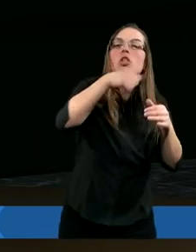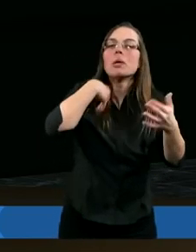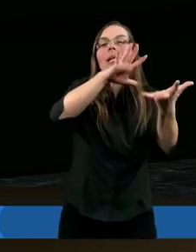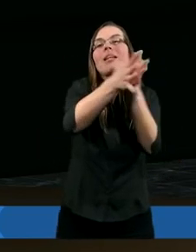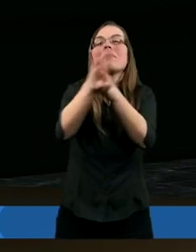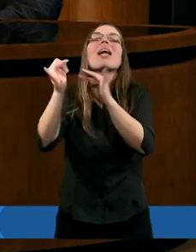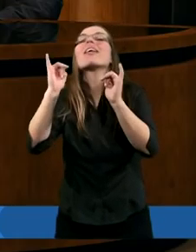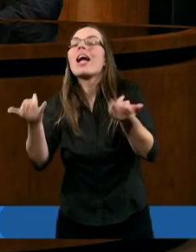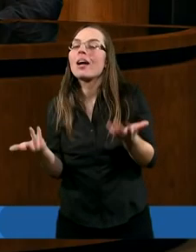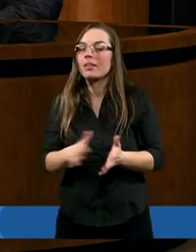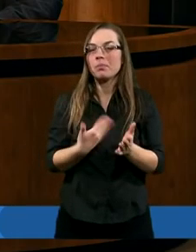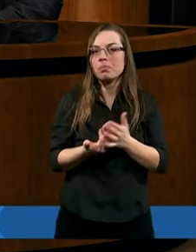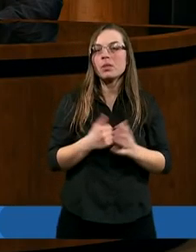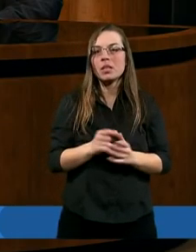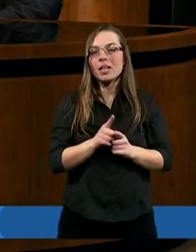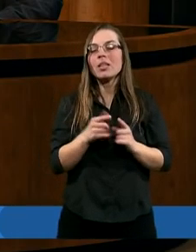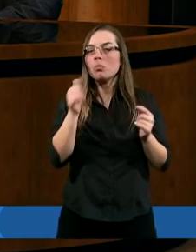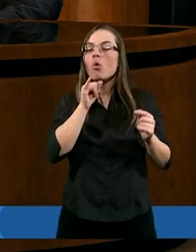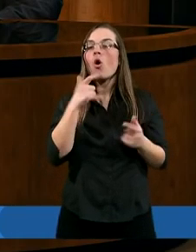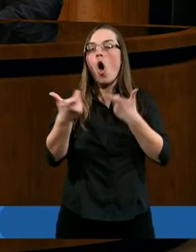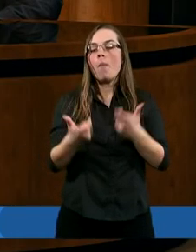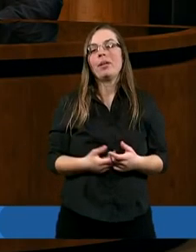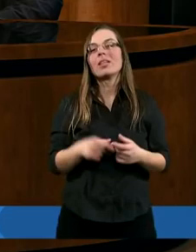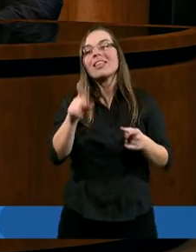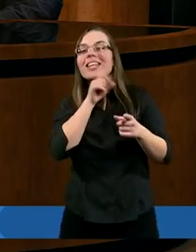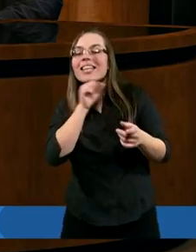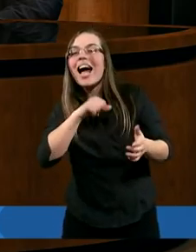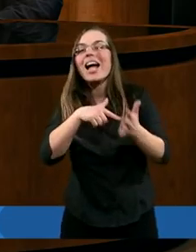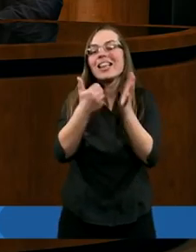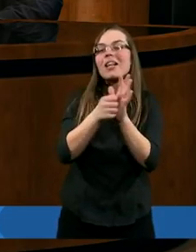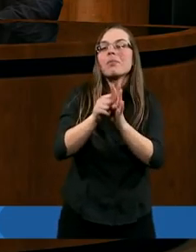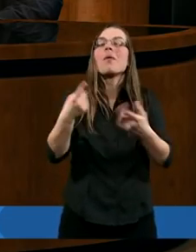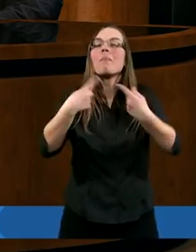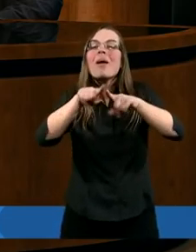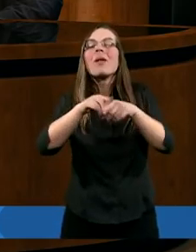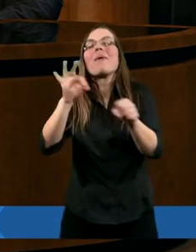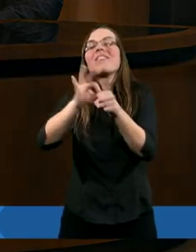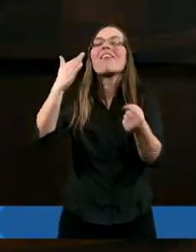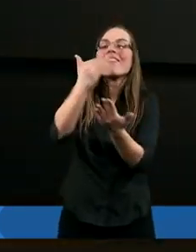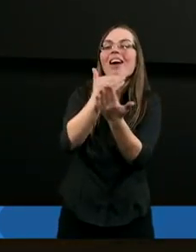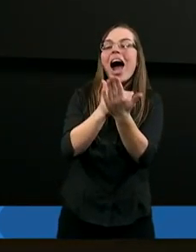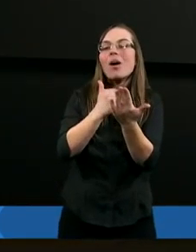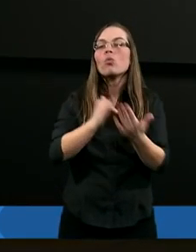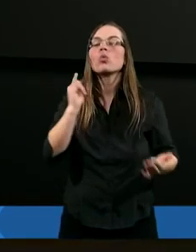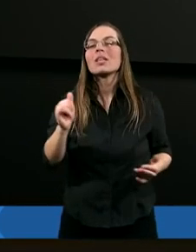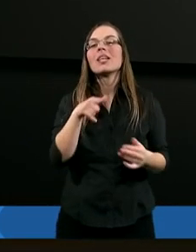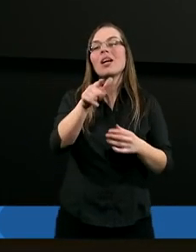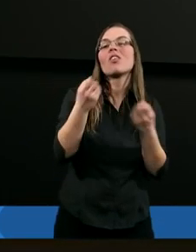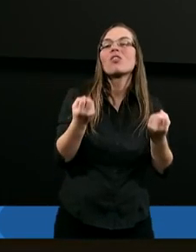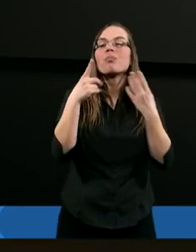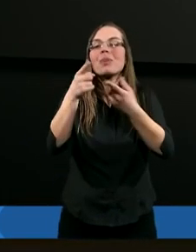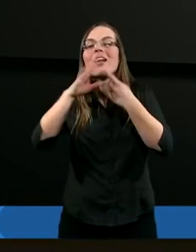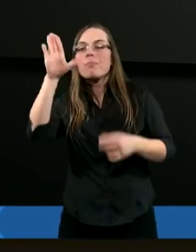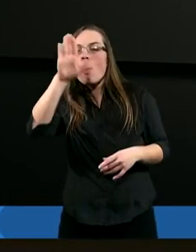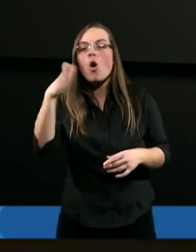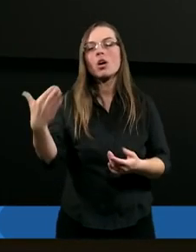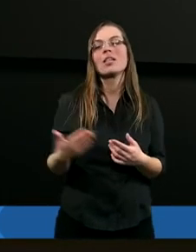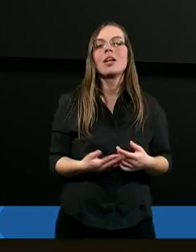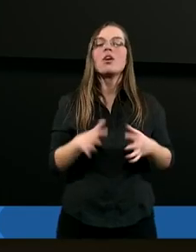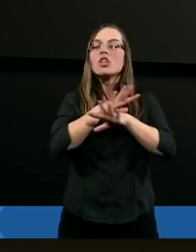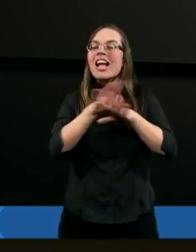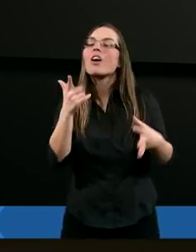zmienić? No to powstaje pytanie, czy rzeczywiście spełniają pewne warunki, czy się korzą przed Bogiem,